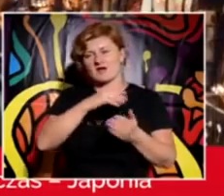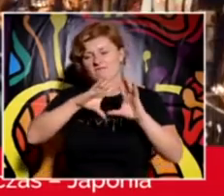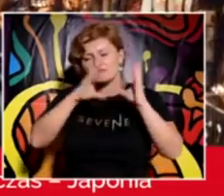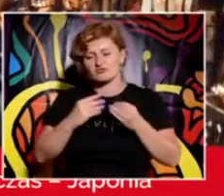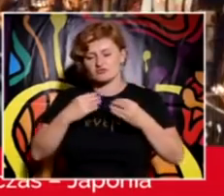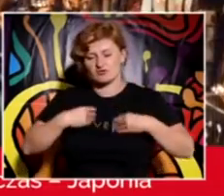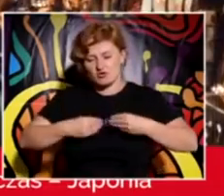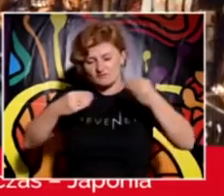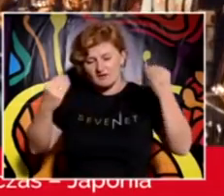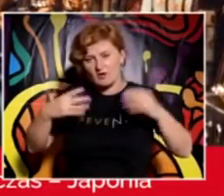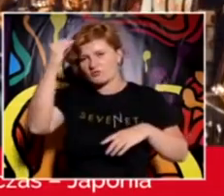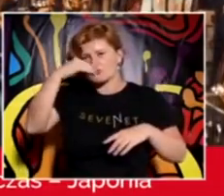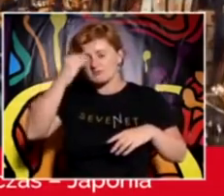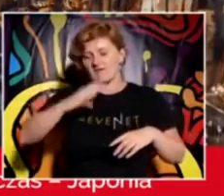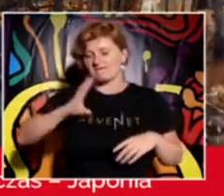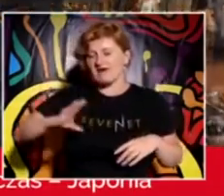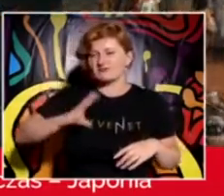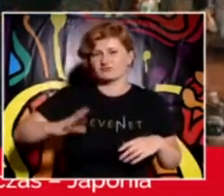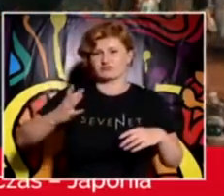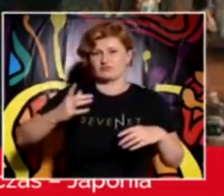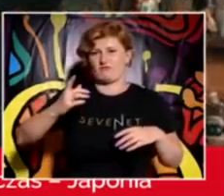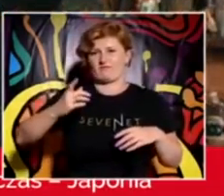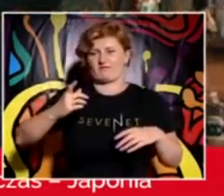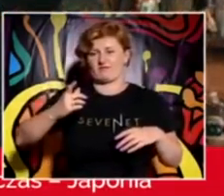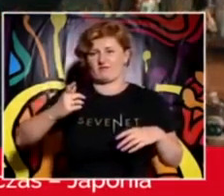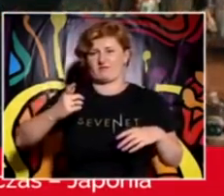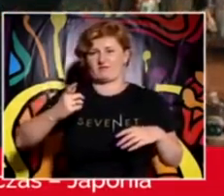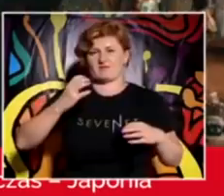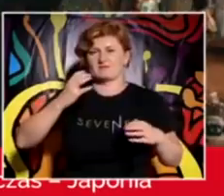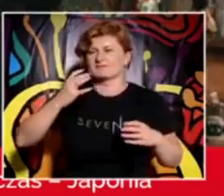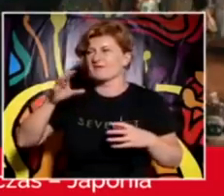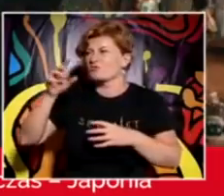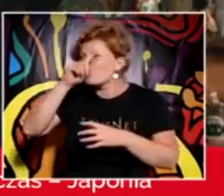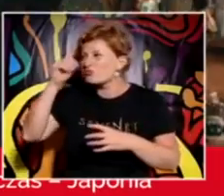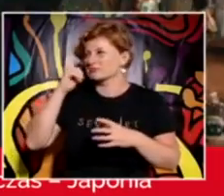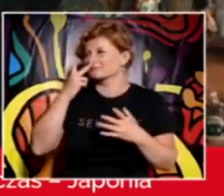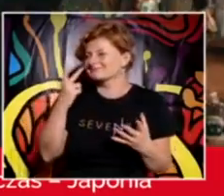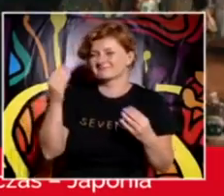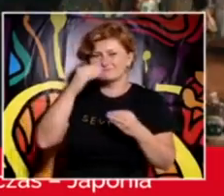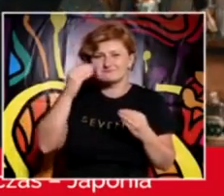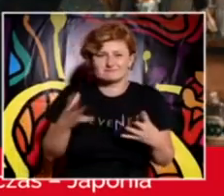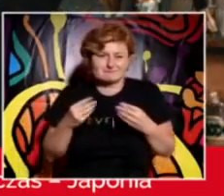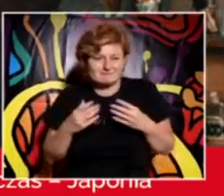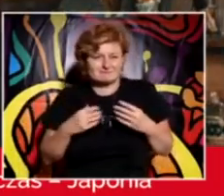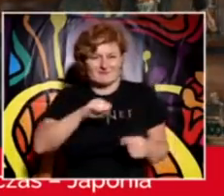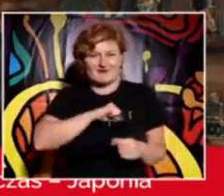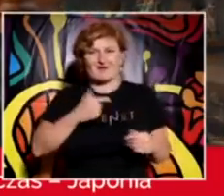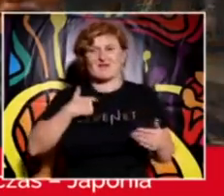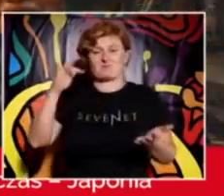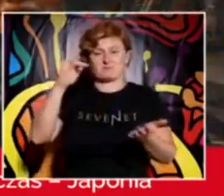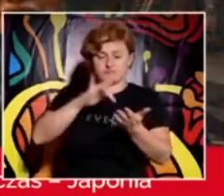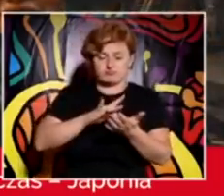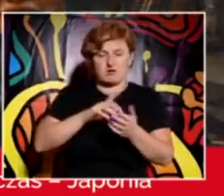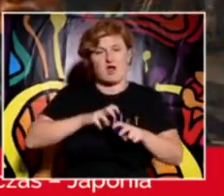się tylu wartościowych rzeczy i ludzi. My wychodziliśmy bardzo z takiego założenia, że jak już w danym miejscu jesteśmy, na